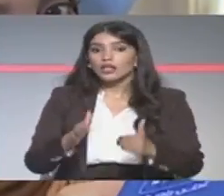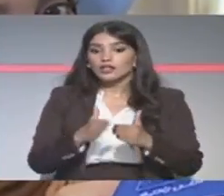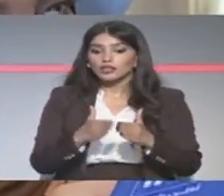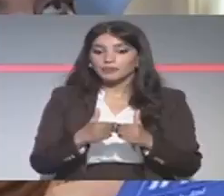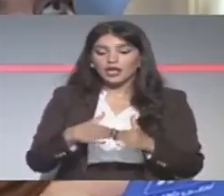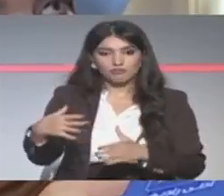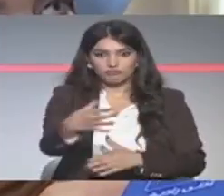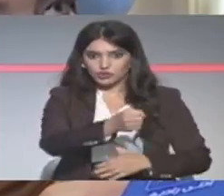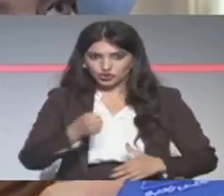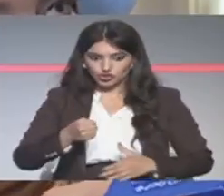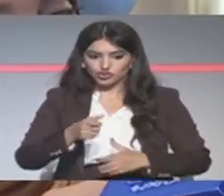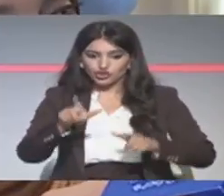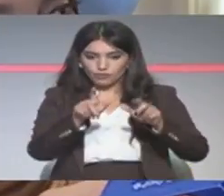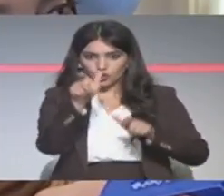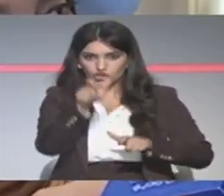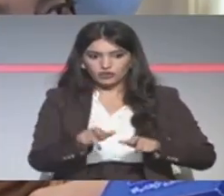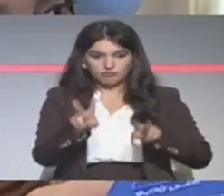إيداع ضد